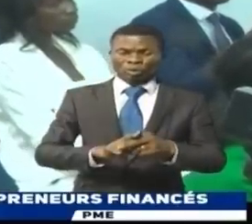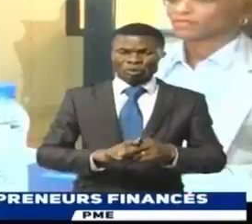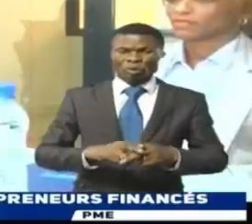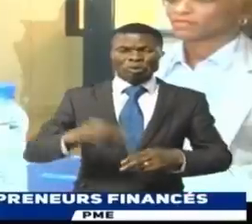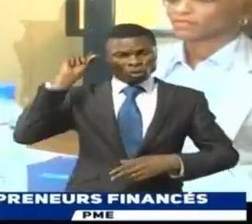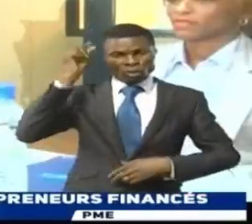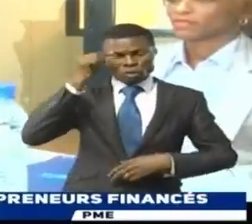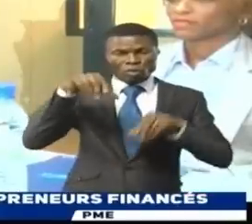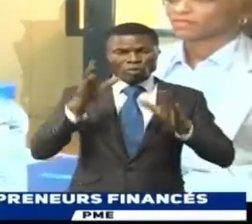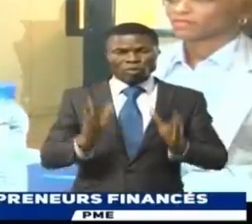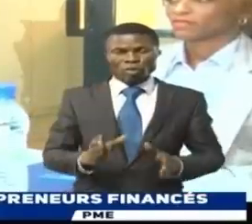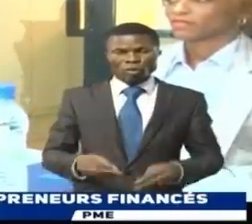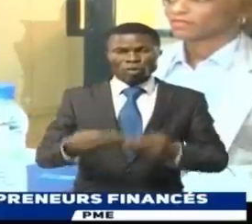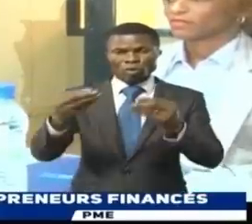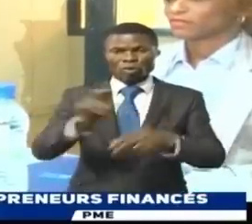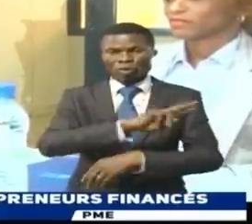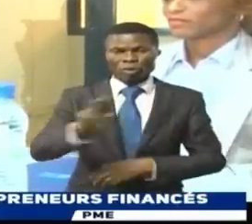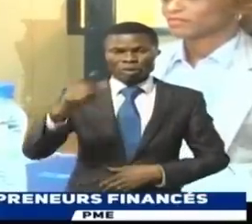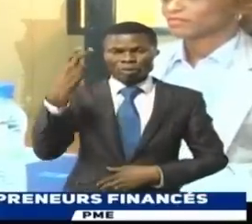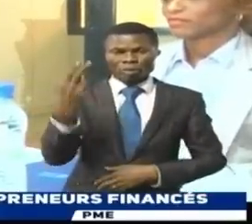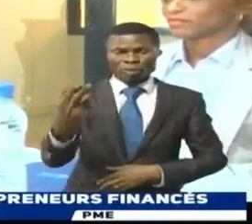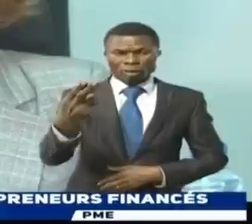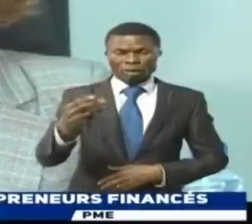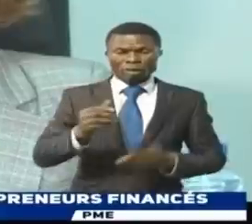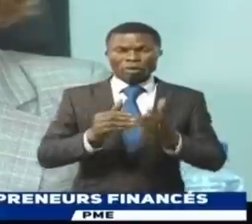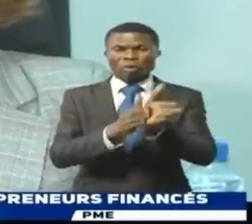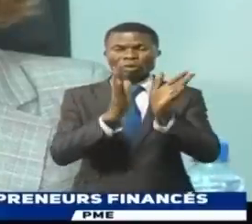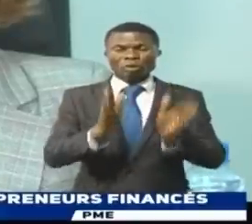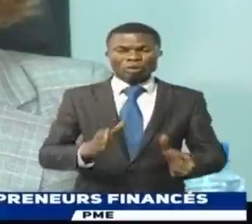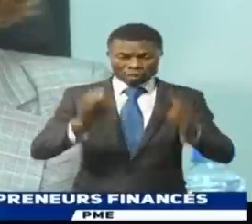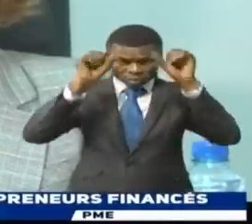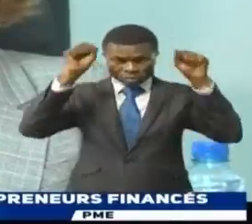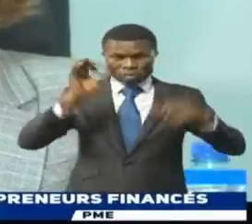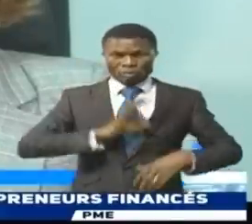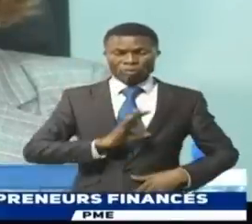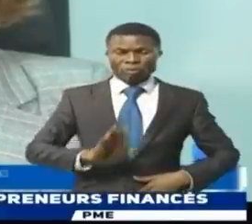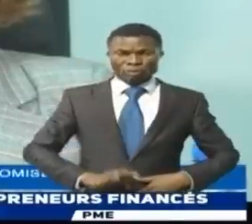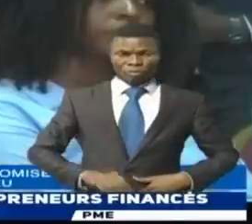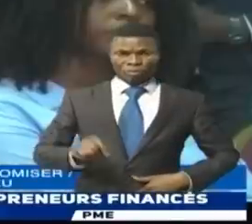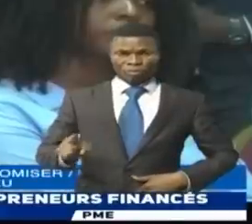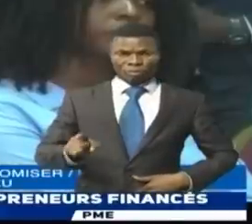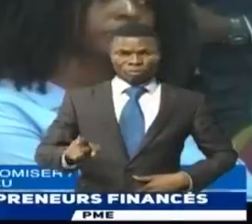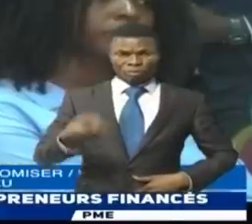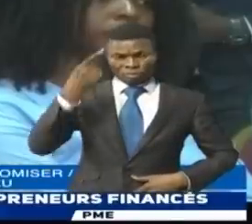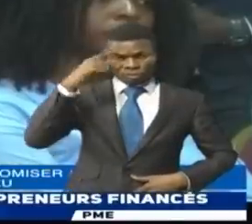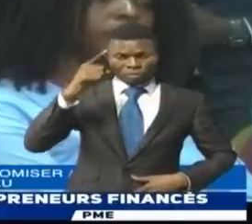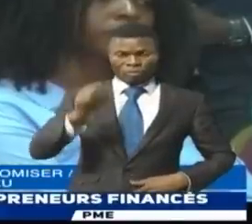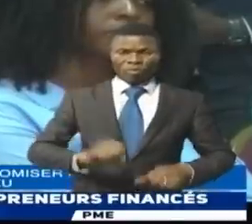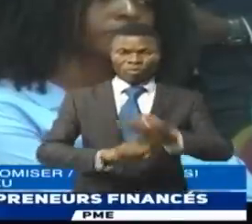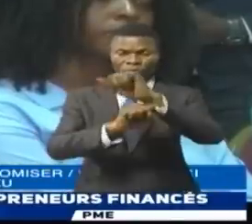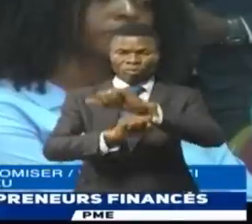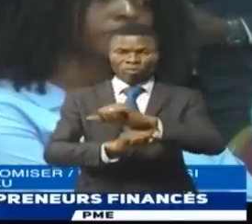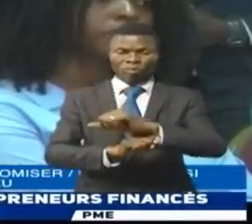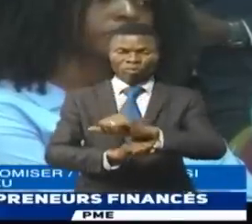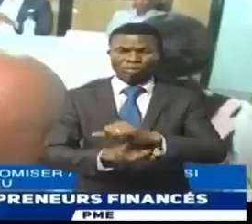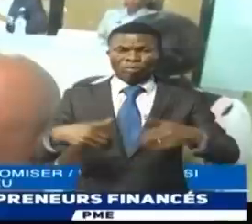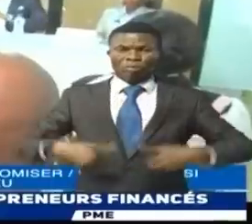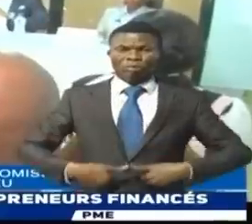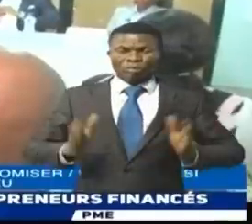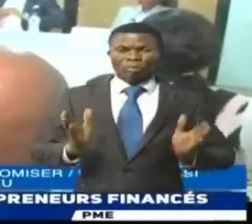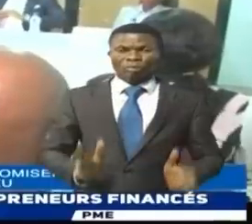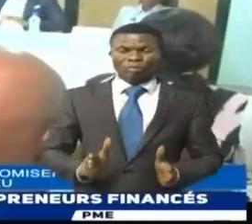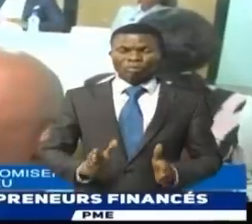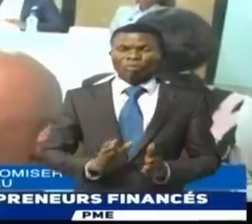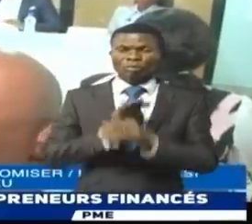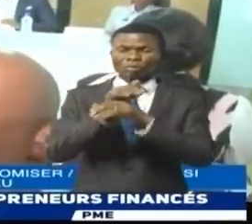en place en 2020 sous le leadership du chef de l'État Félix-Antoine Tshisekedi Tshilombo pour aider les entrepreneurs congolais à